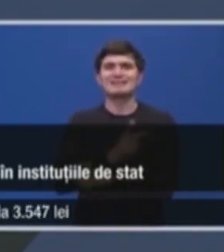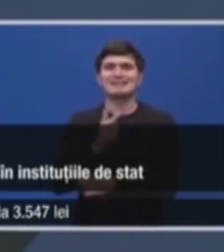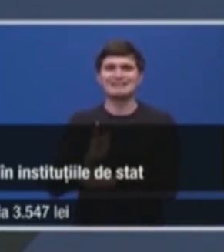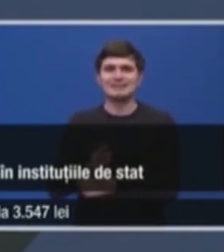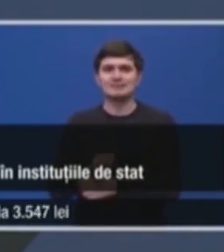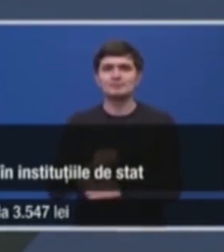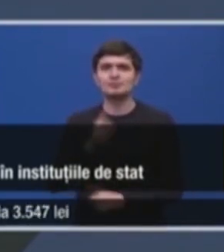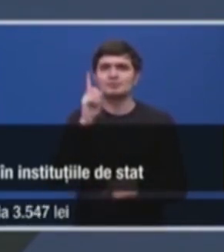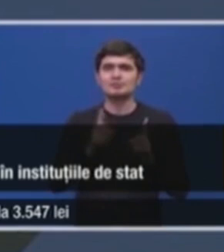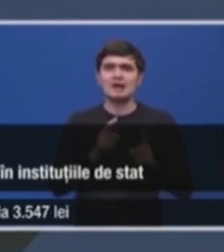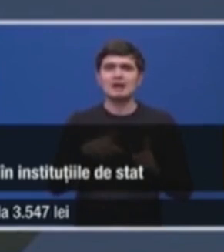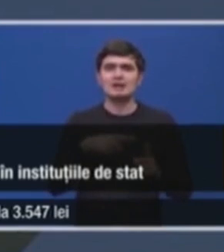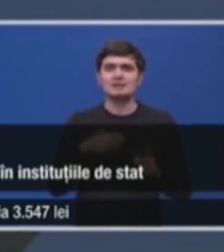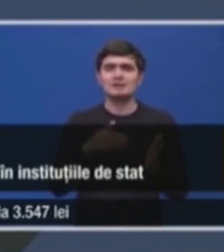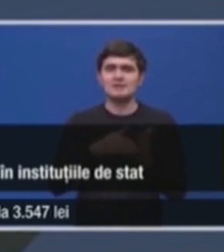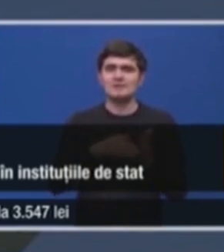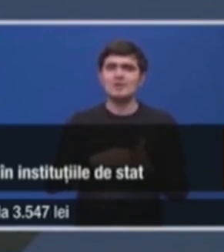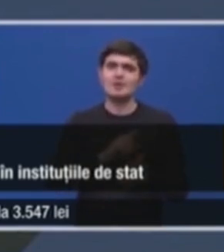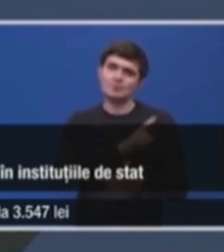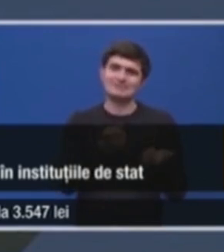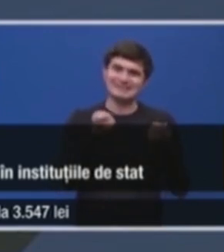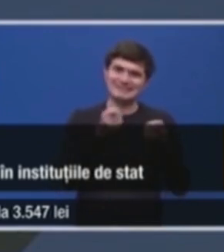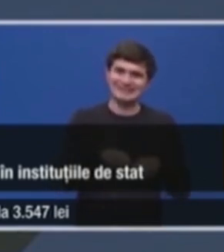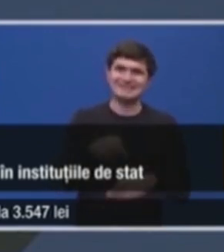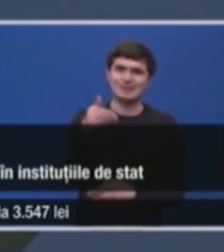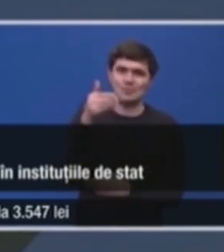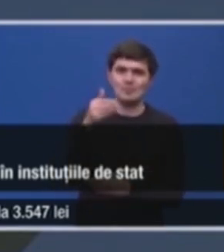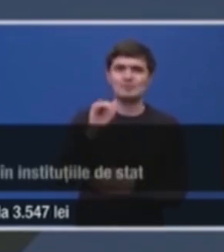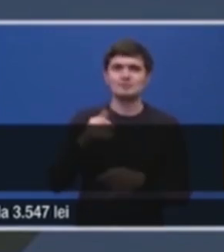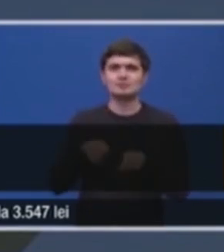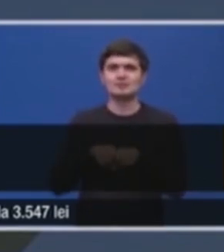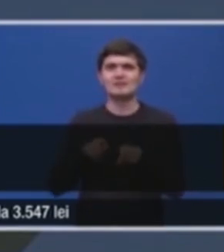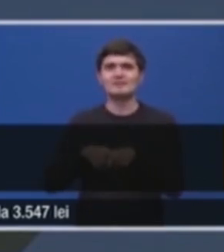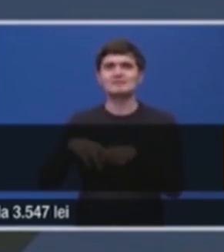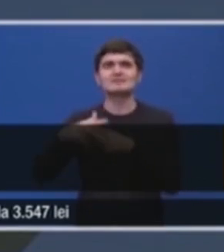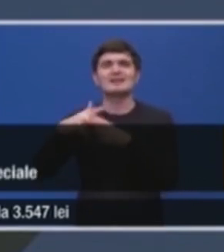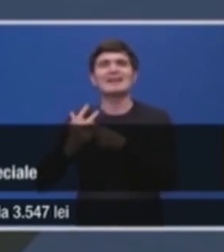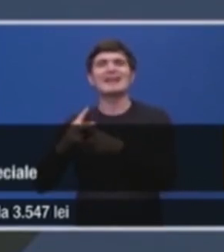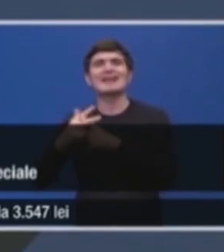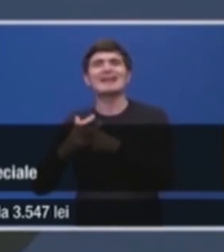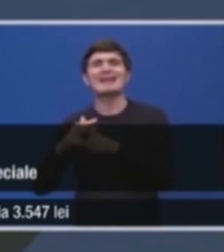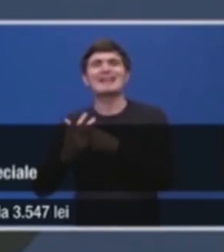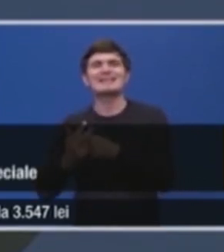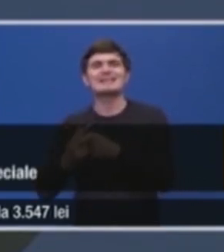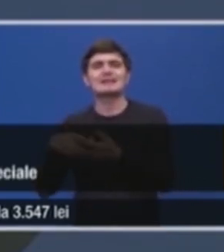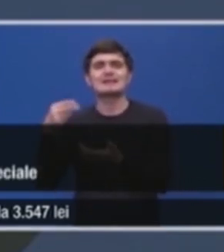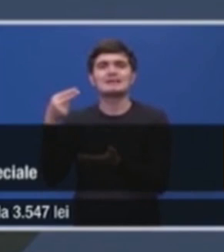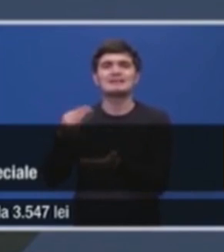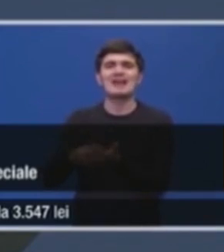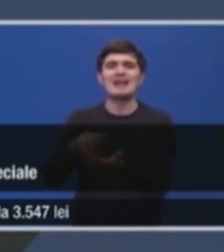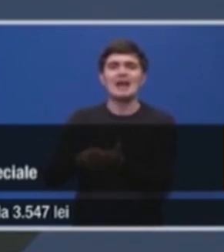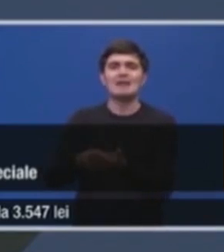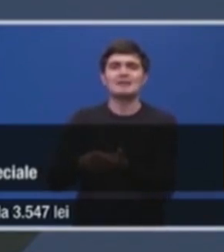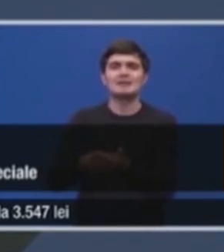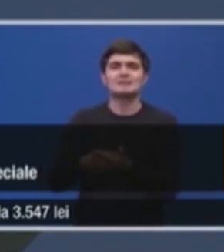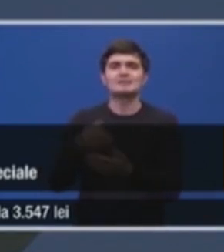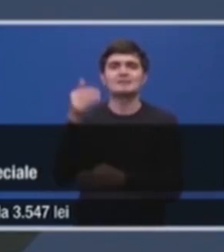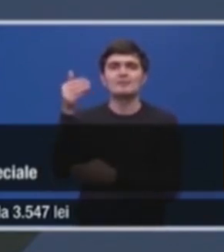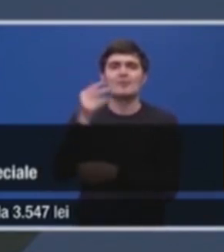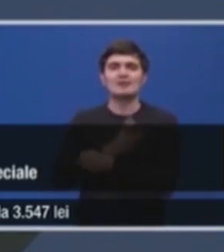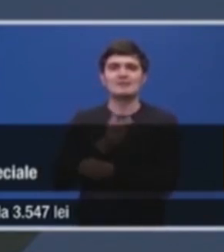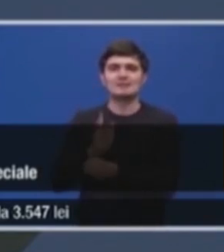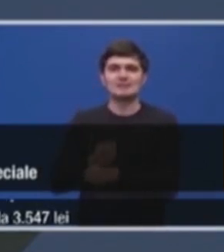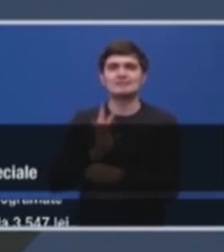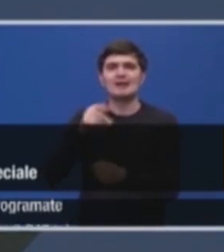închidere acolo unde este cazul și legare a salariilor din conducerea companiei de stat de obiective